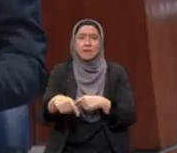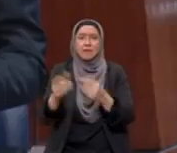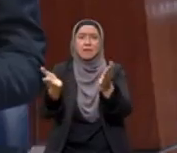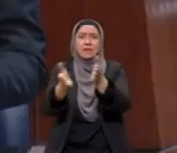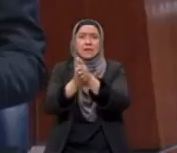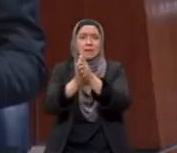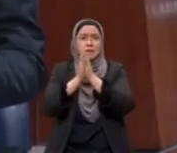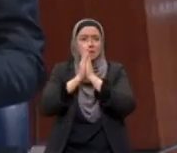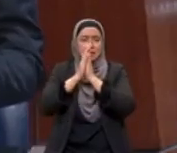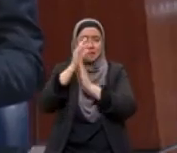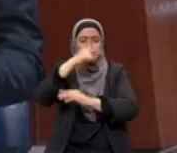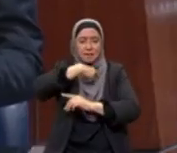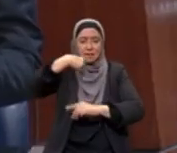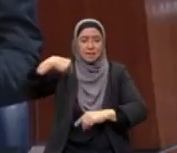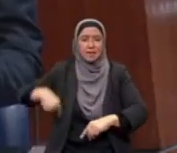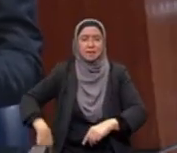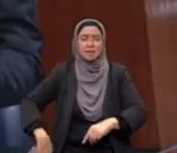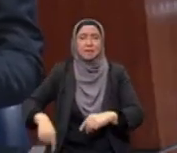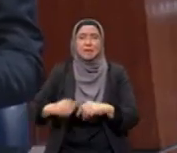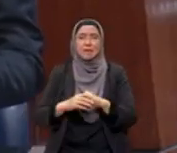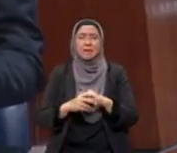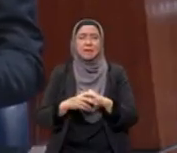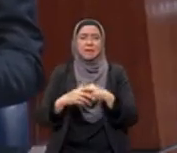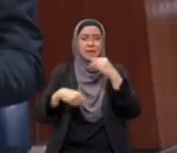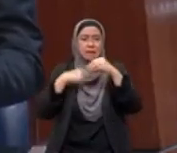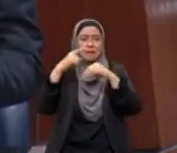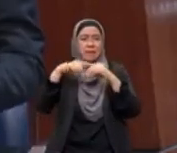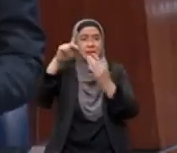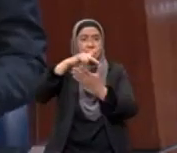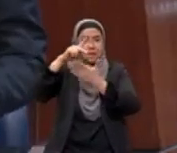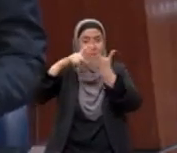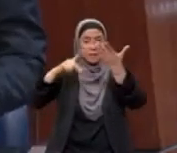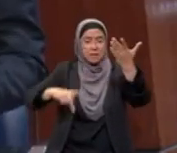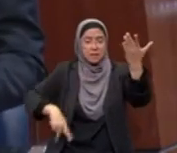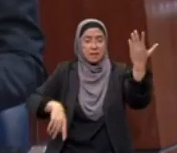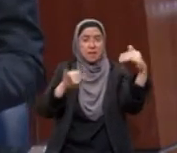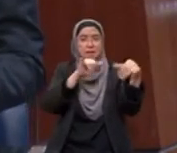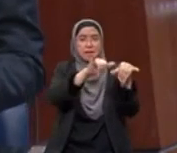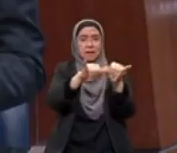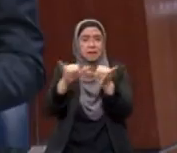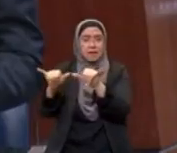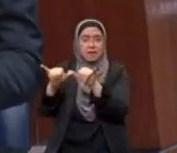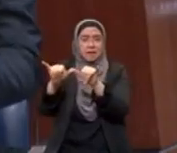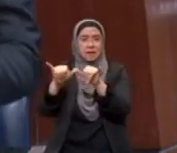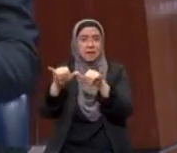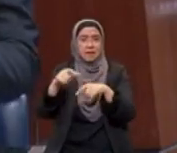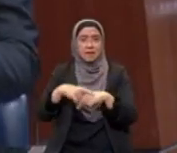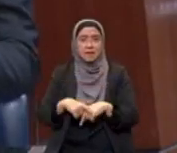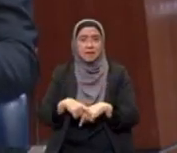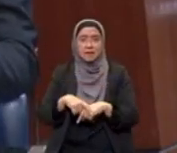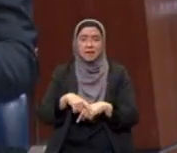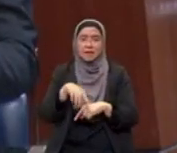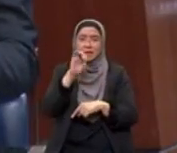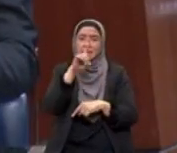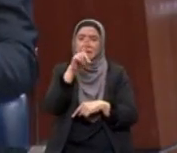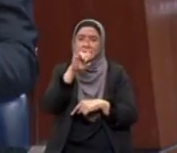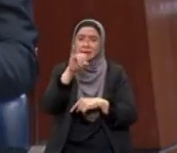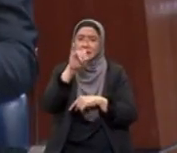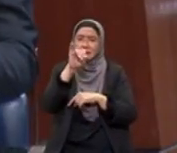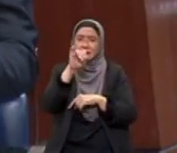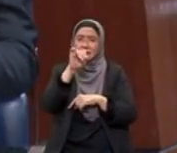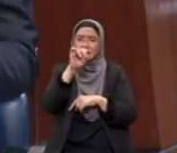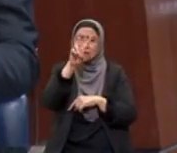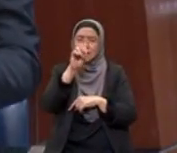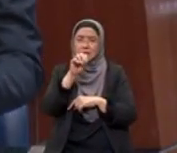Cina Selatan mengenai peta standard China edisi 2023 yang turut meliputi